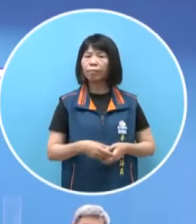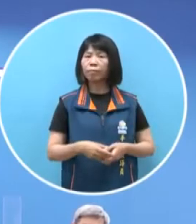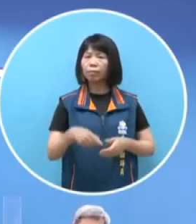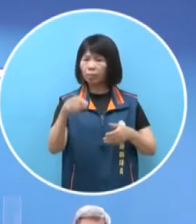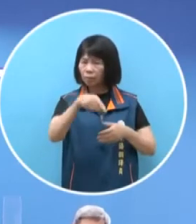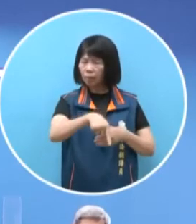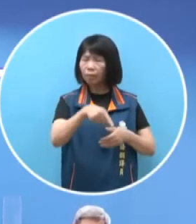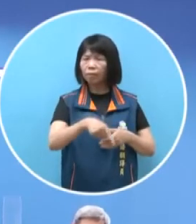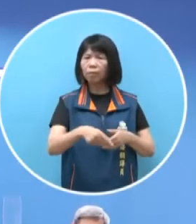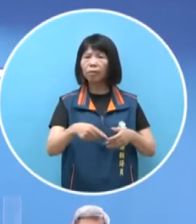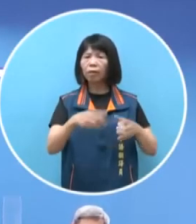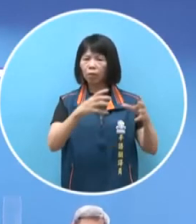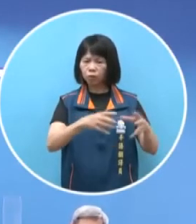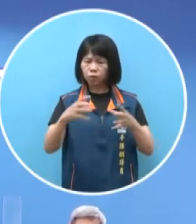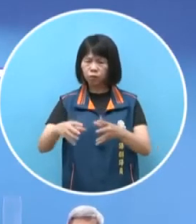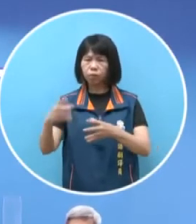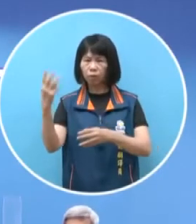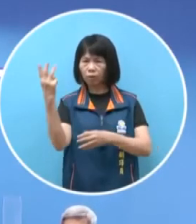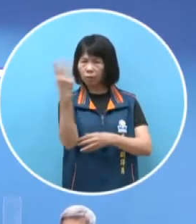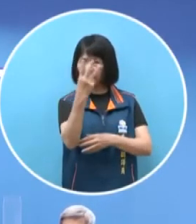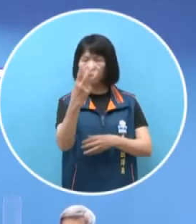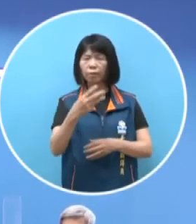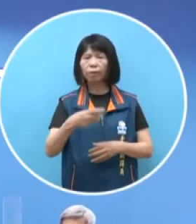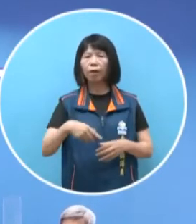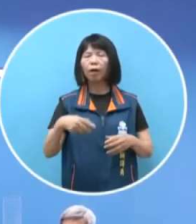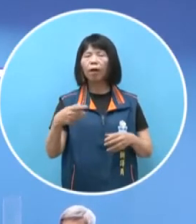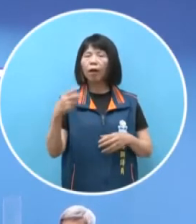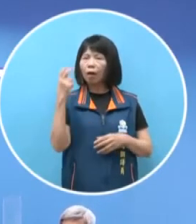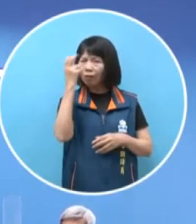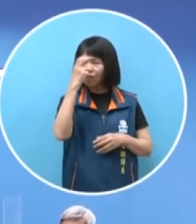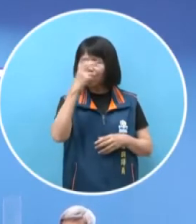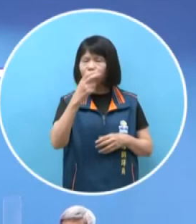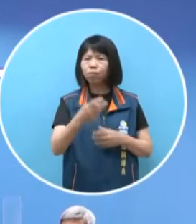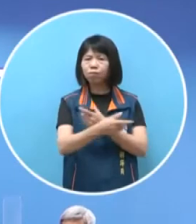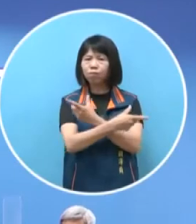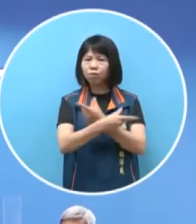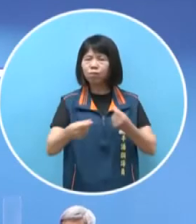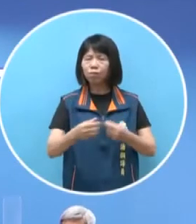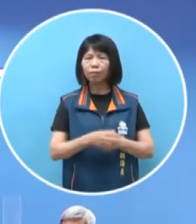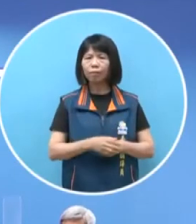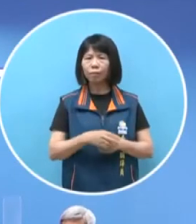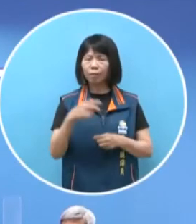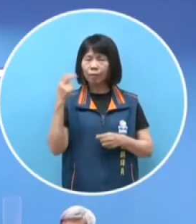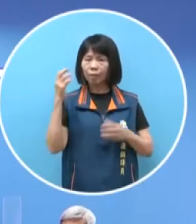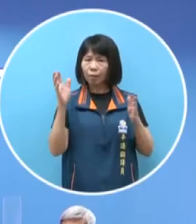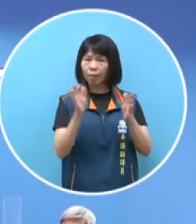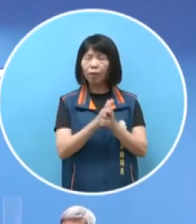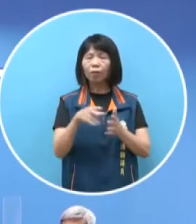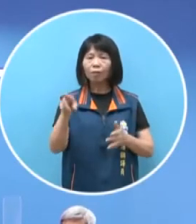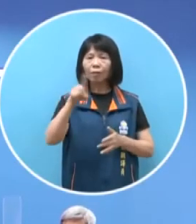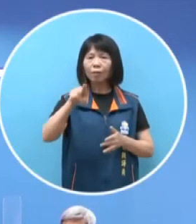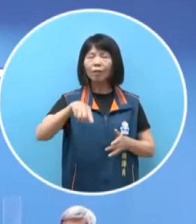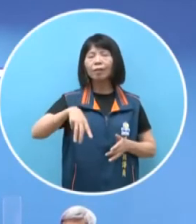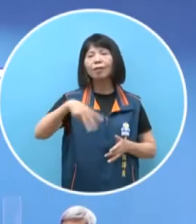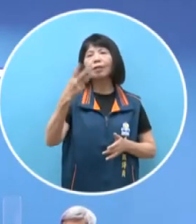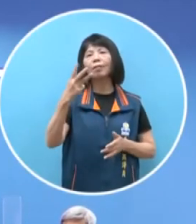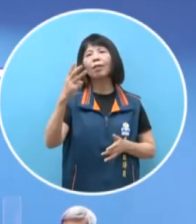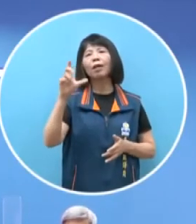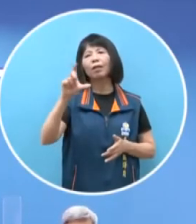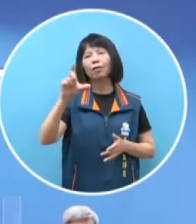经做了3场的普筛，一共筛检的人数已经高达了1360人